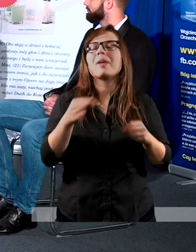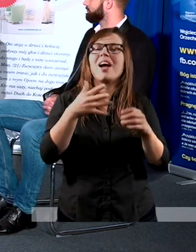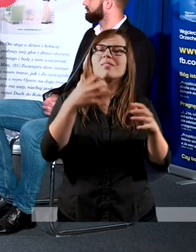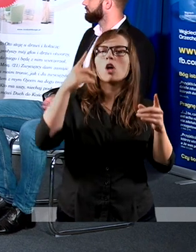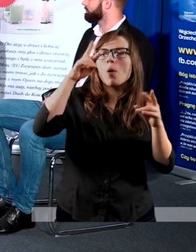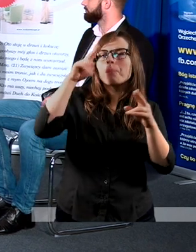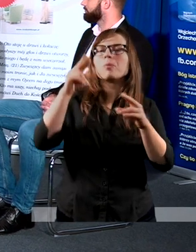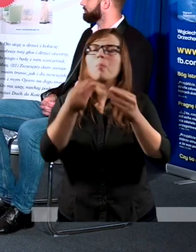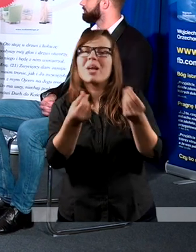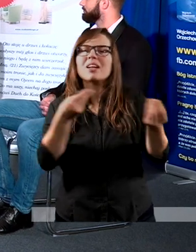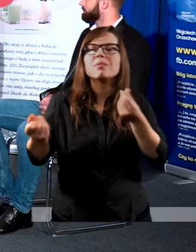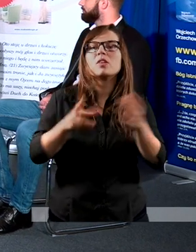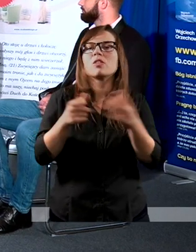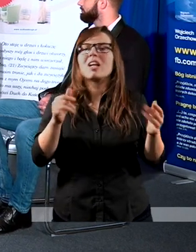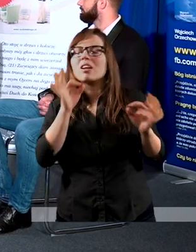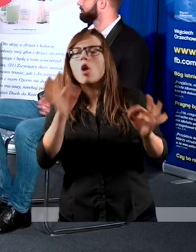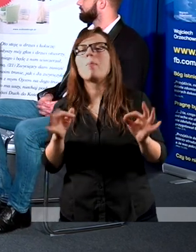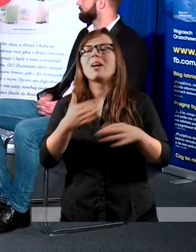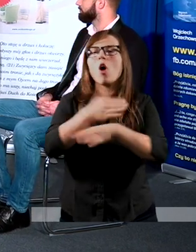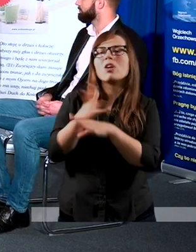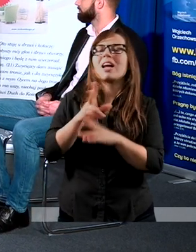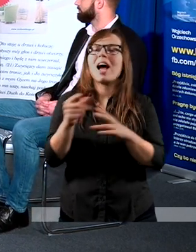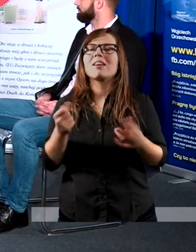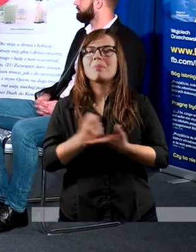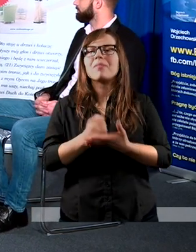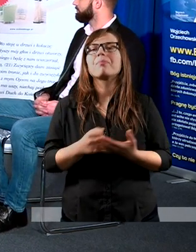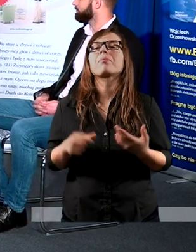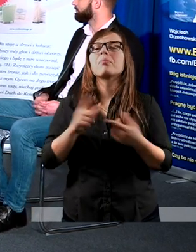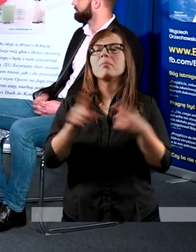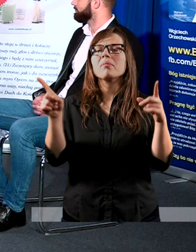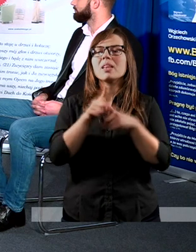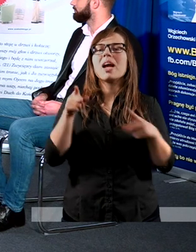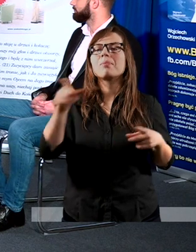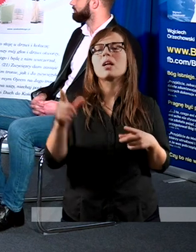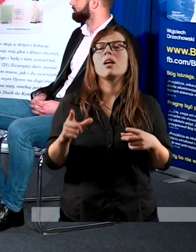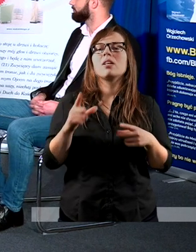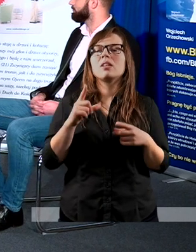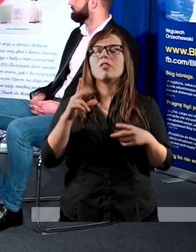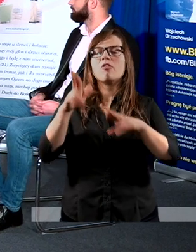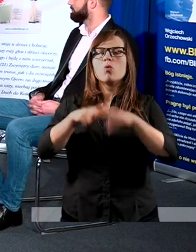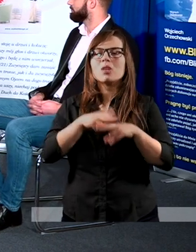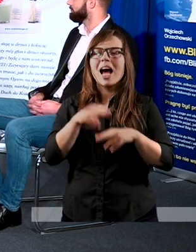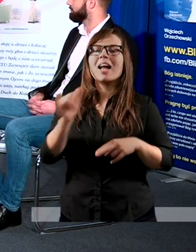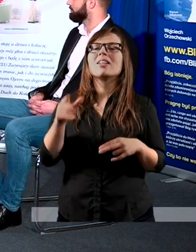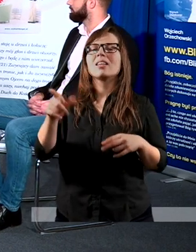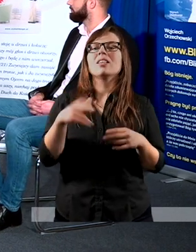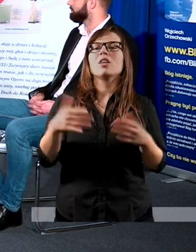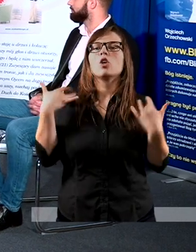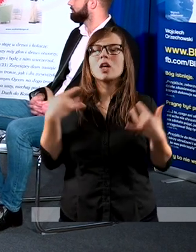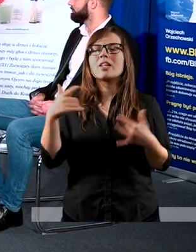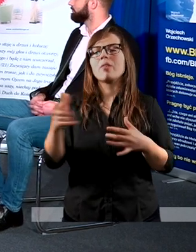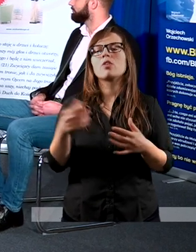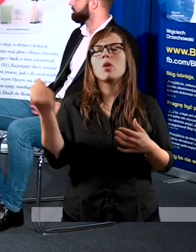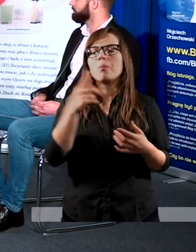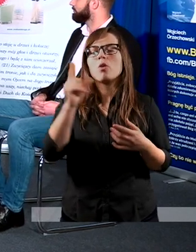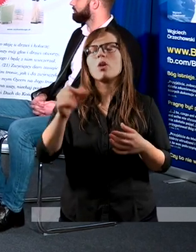wypracowanych środków przekazywać i w miarę racjonalnie rozdzielać w Radzie Nadzorczej. Mamy mecenasa, który gdzieś tam w Radzie Fundacji na tym wszystkim czuwa i chciał,